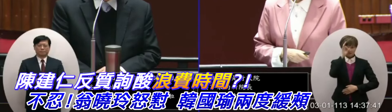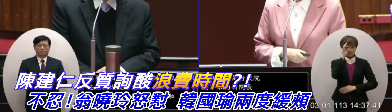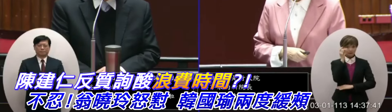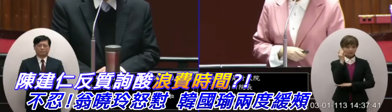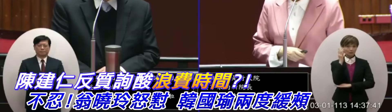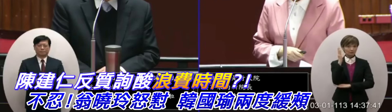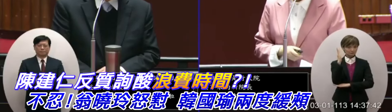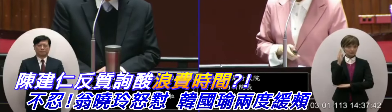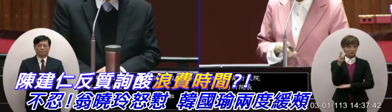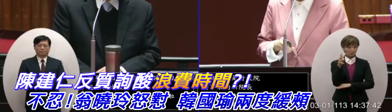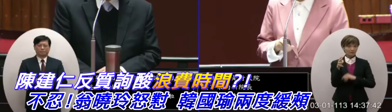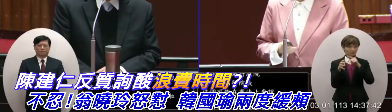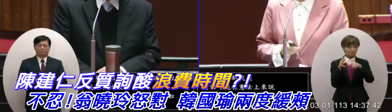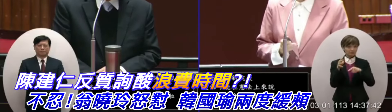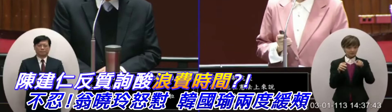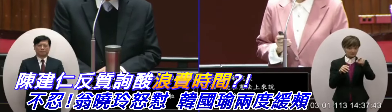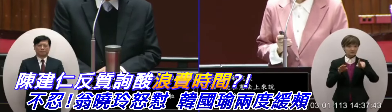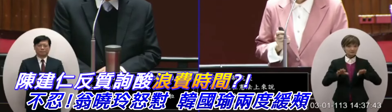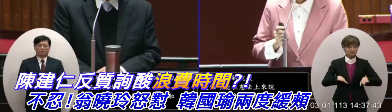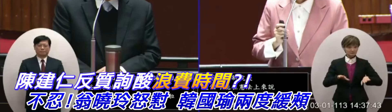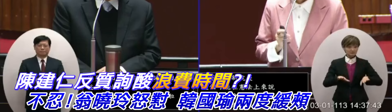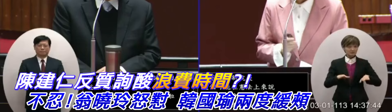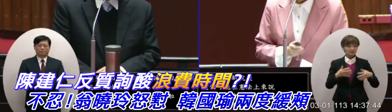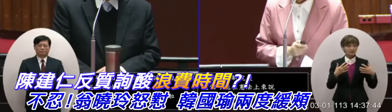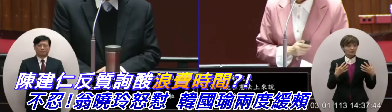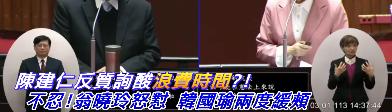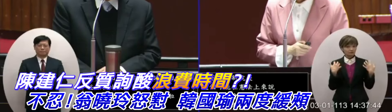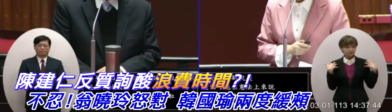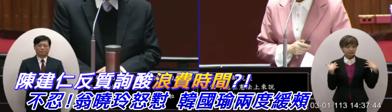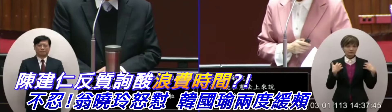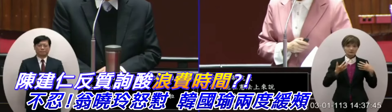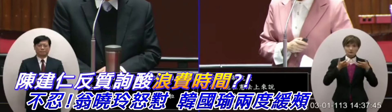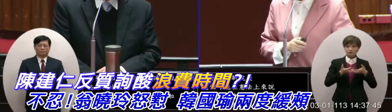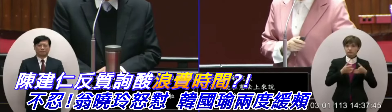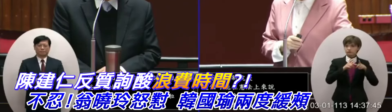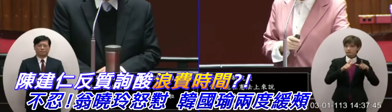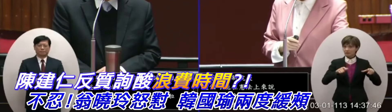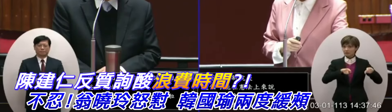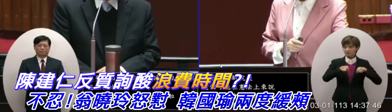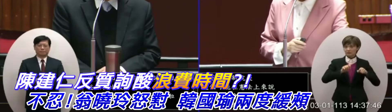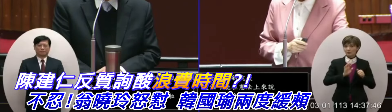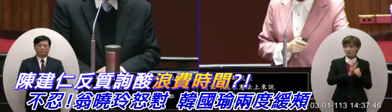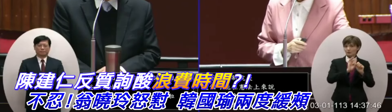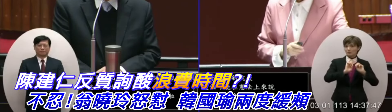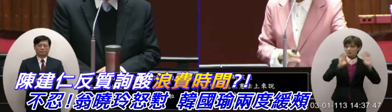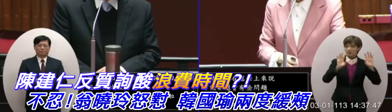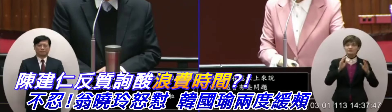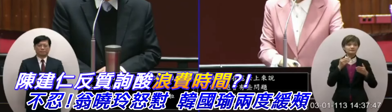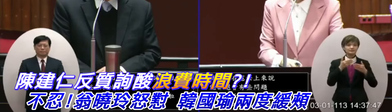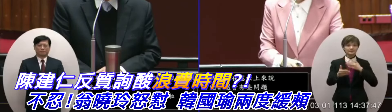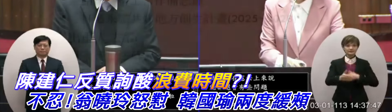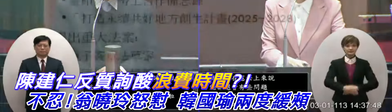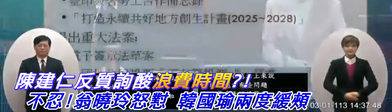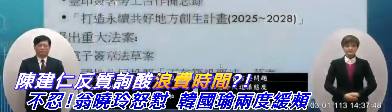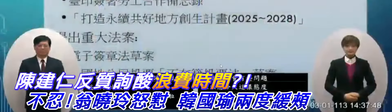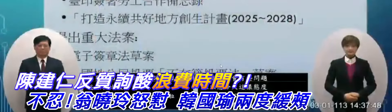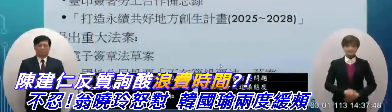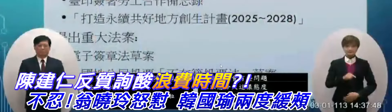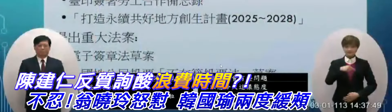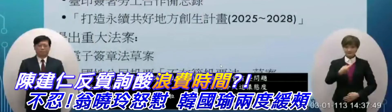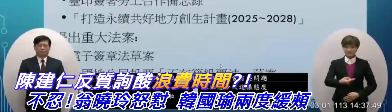不适合做任何的这个重要的政策。好，那么接下来我就要